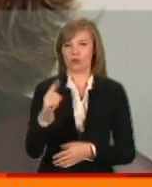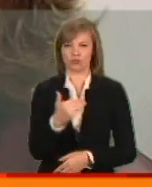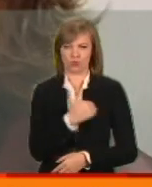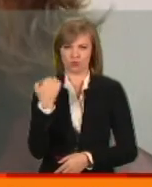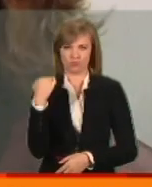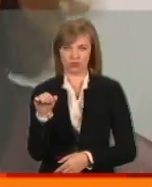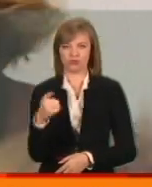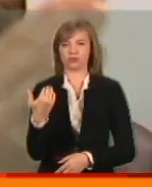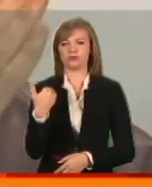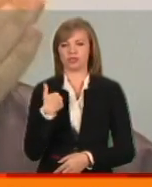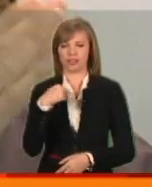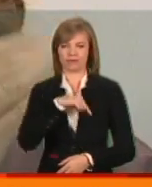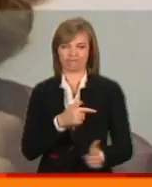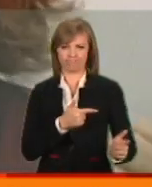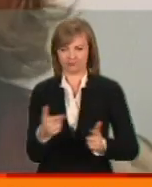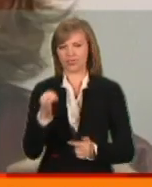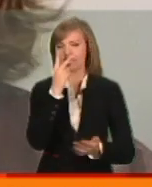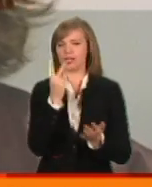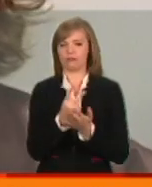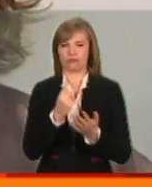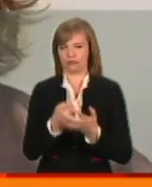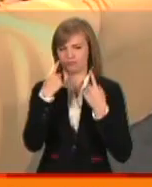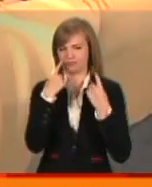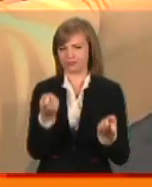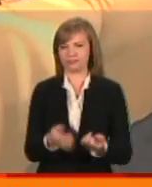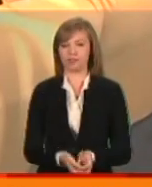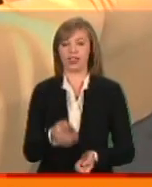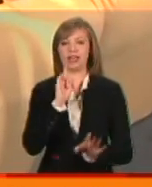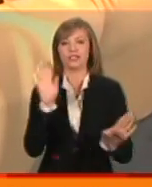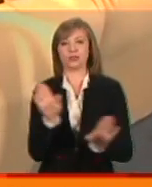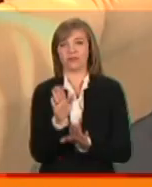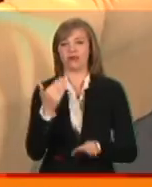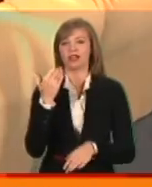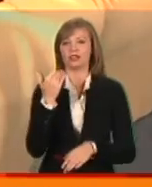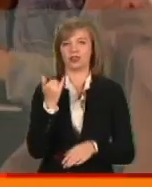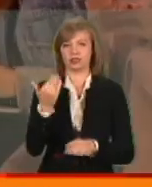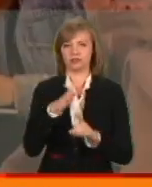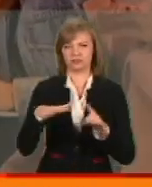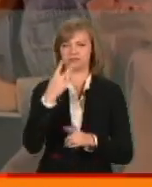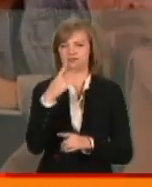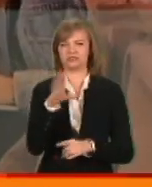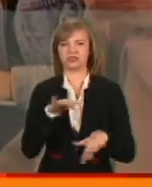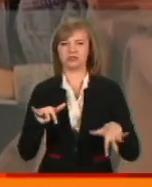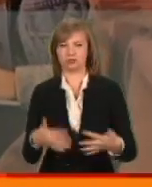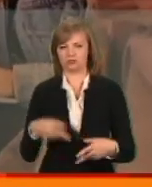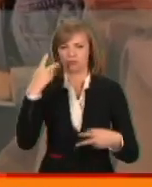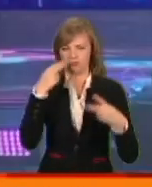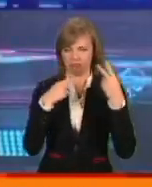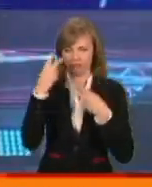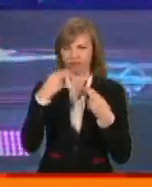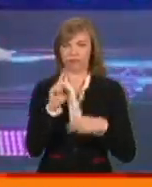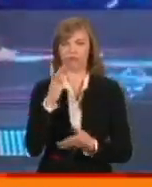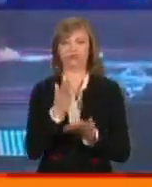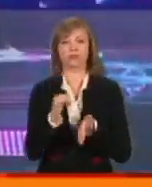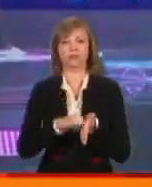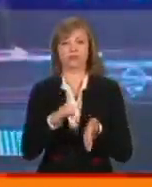хоче перемогти. Я налаштувався і покажу неймовірне шоу. Співаки та їхні пощ здаються стомленими, засинають на ходу, бо